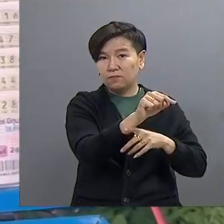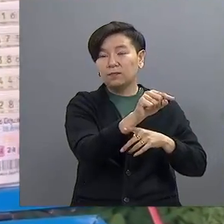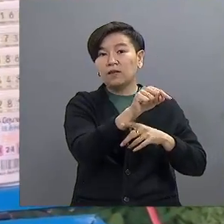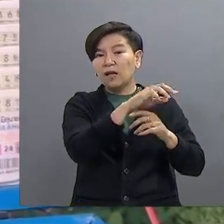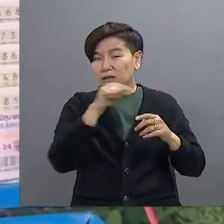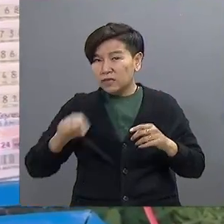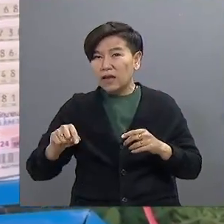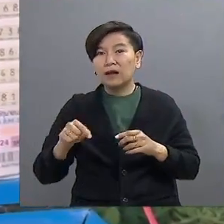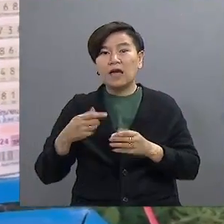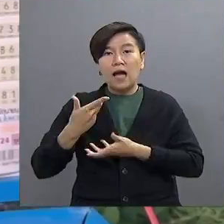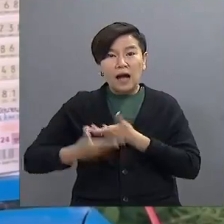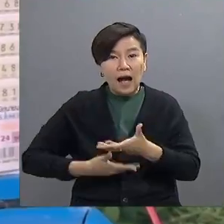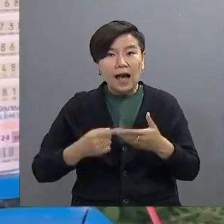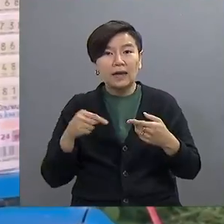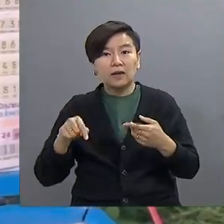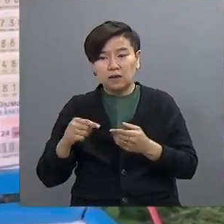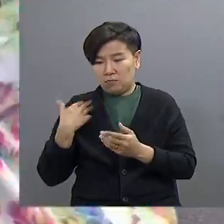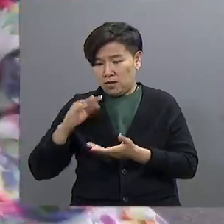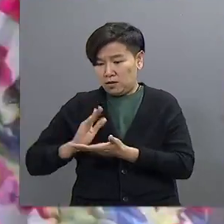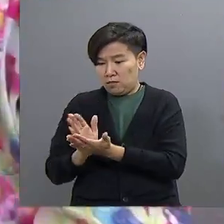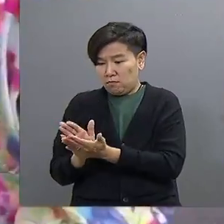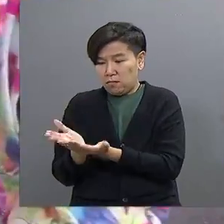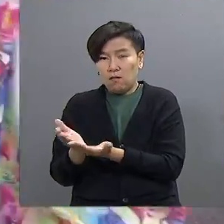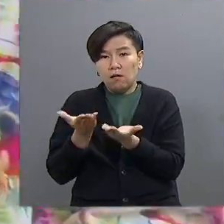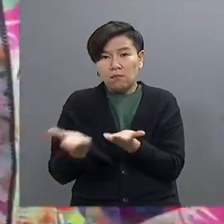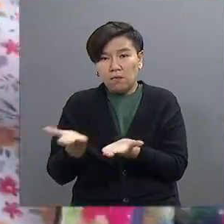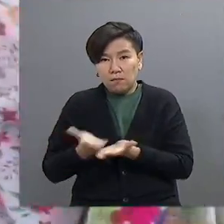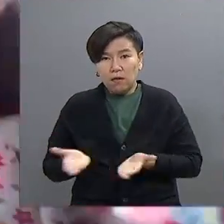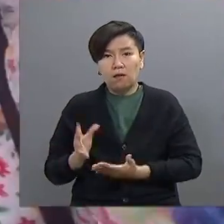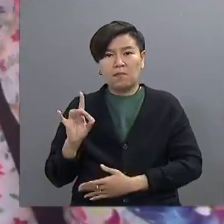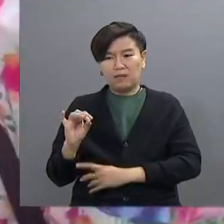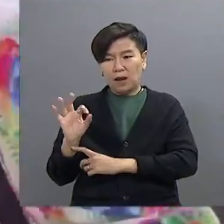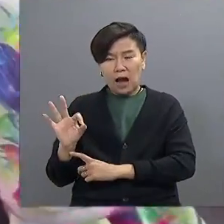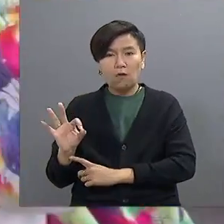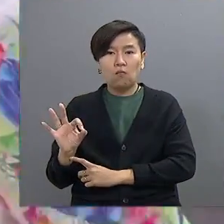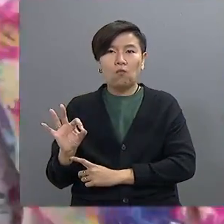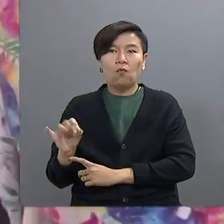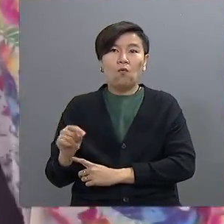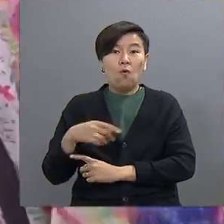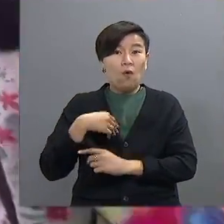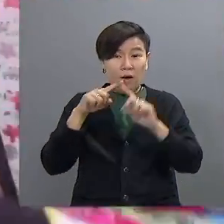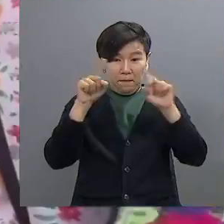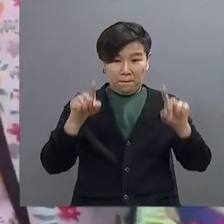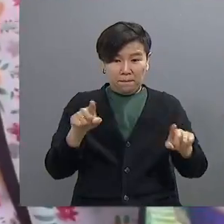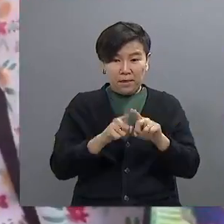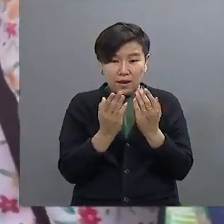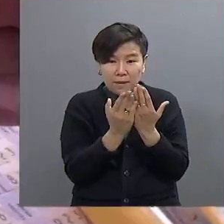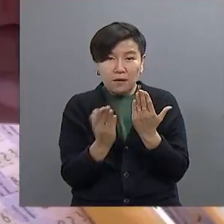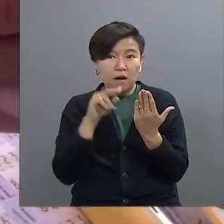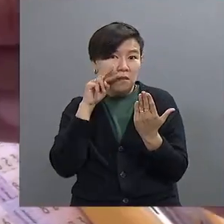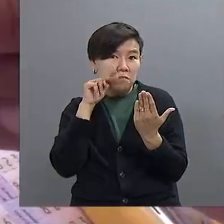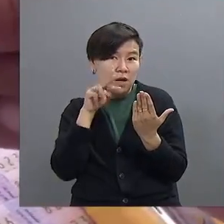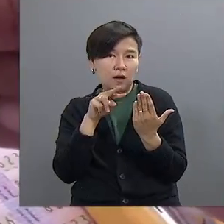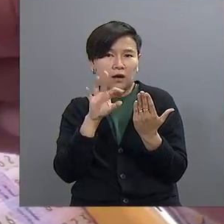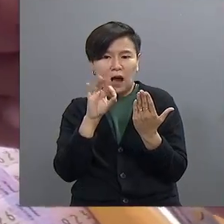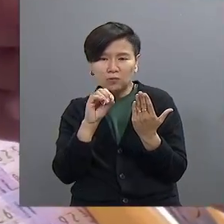ไรเยอะนะแล้วเลขชุด2ใบเนี่ยใบละ92ถึง93บาทนะคะโอ้และที่สุดแล้วคนขายร